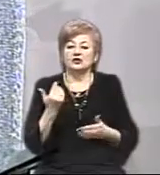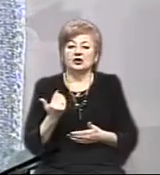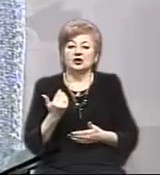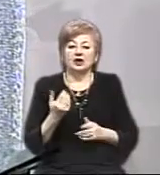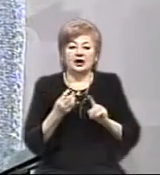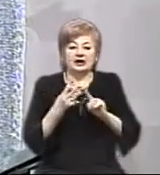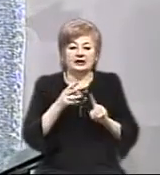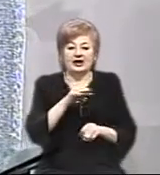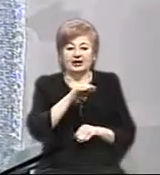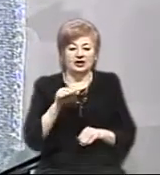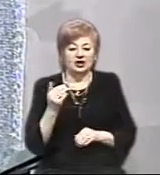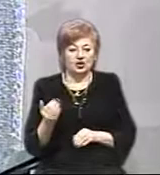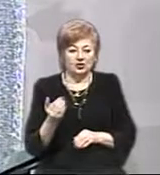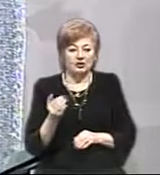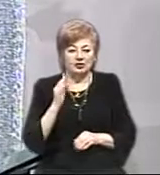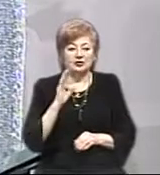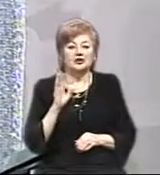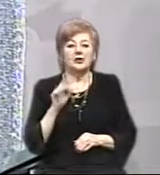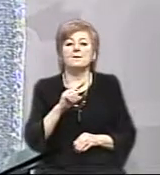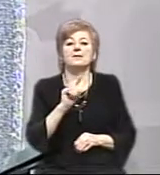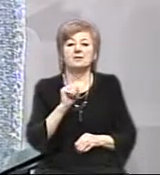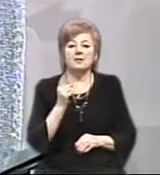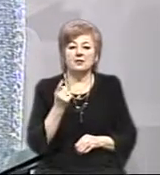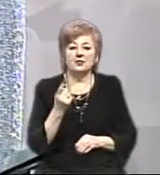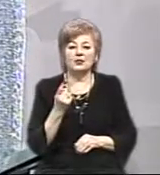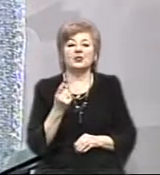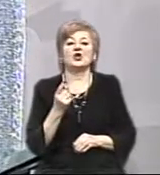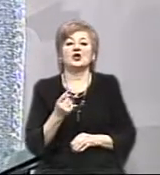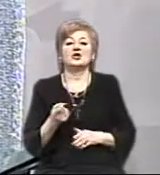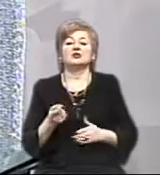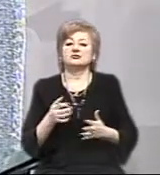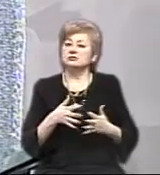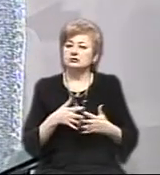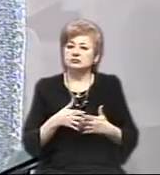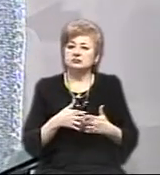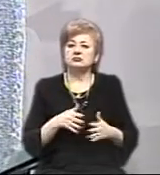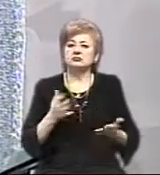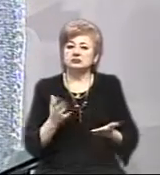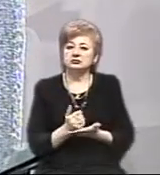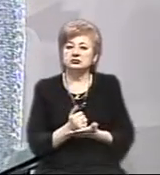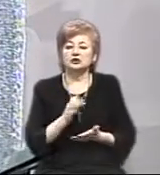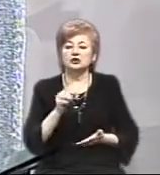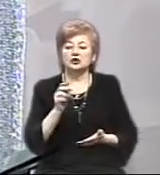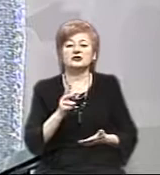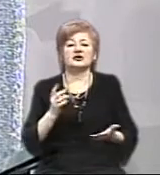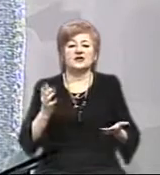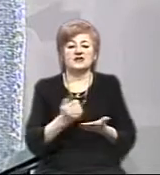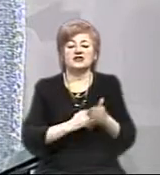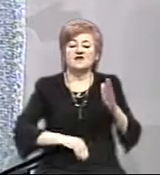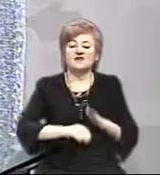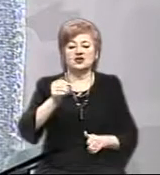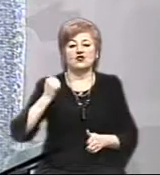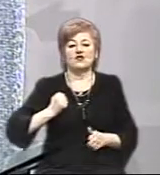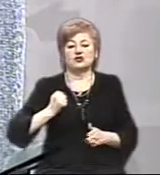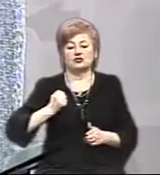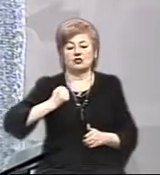рівня у Вікторії. Ну, ладно, перше – вступити до лав Збройних сил на бойову спеціальність, другого – отримати вищу військову освіту